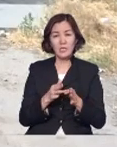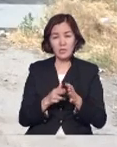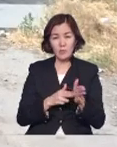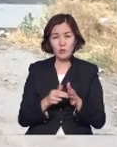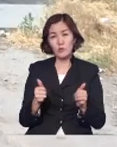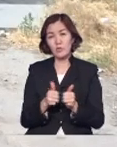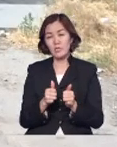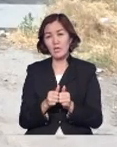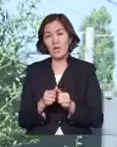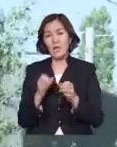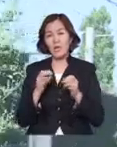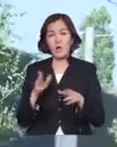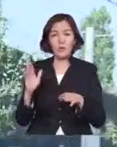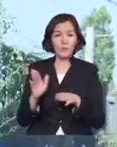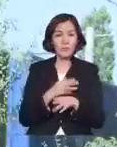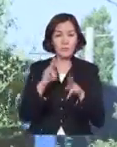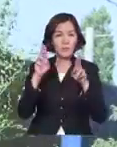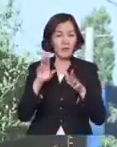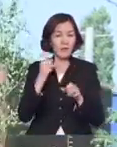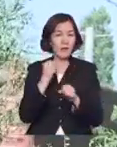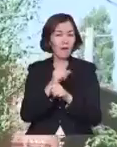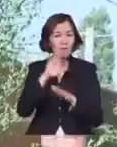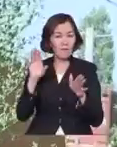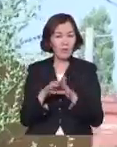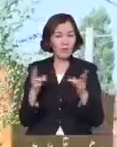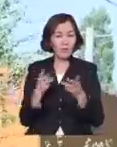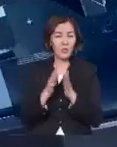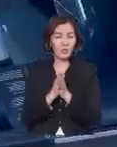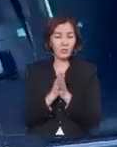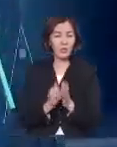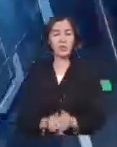қауіпсіздік ережелерін барынша қатаң сақтауға шақырып